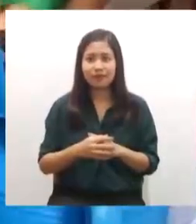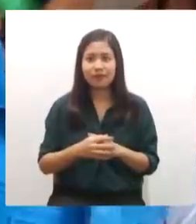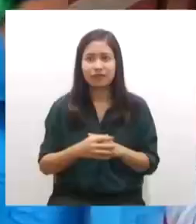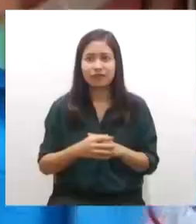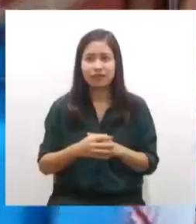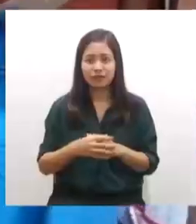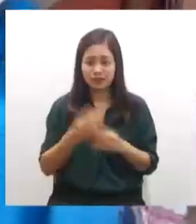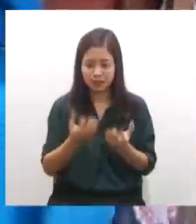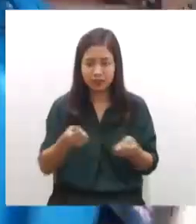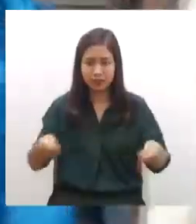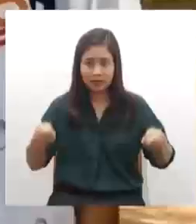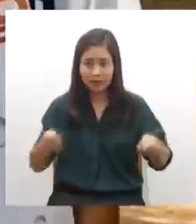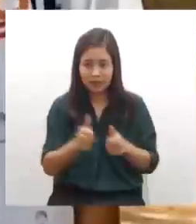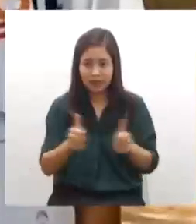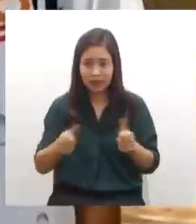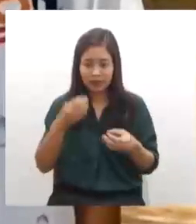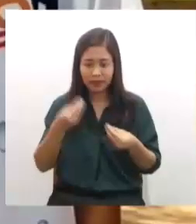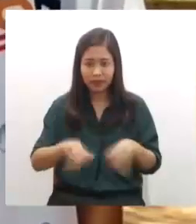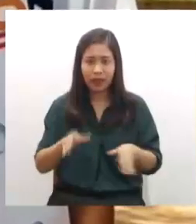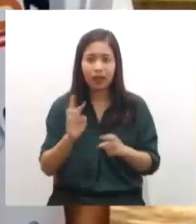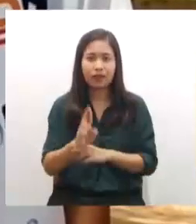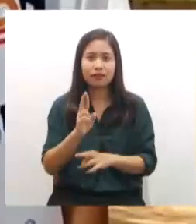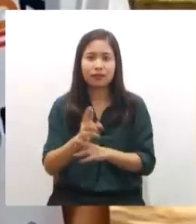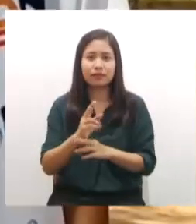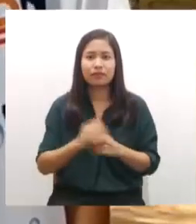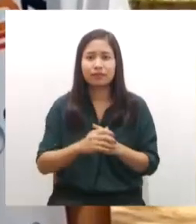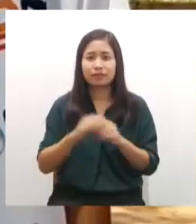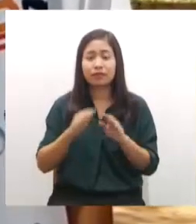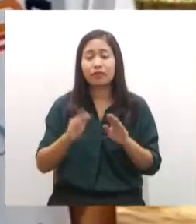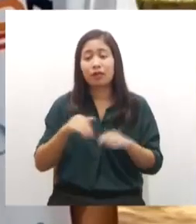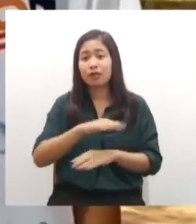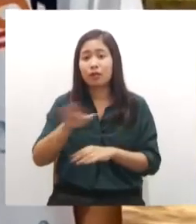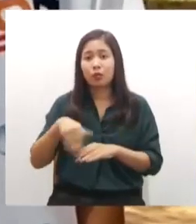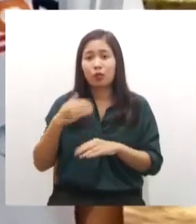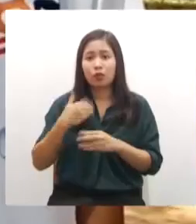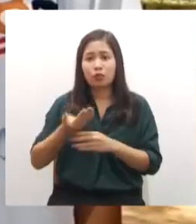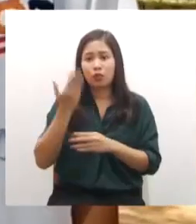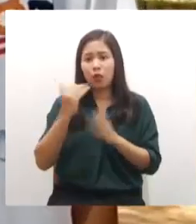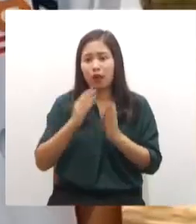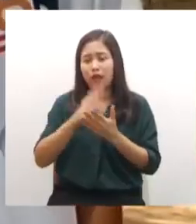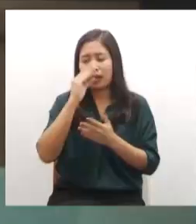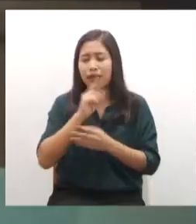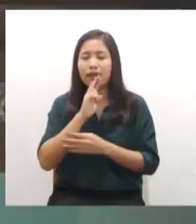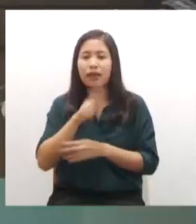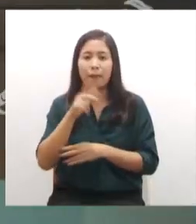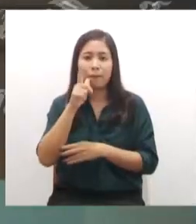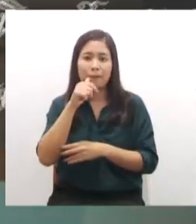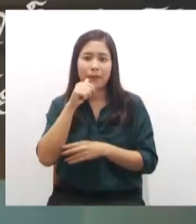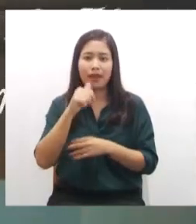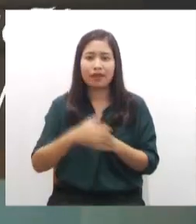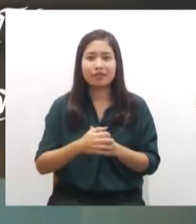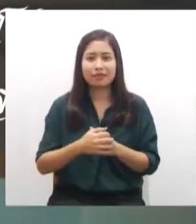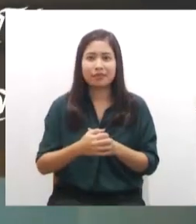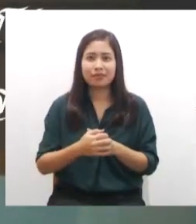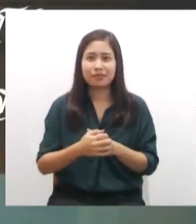คนนี้ใครจะถือไปลูกไปถือดีๆนะระวังแตกนะลูก พวกเราเป็นศิษย์เก่าค่ะจะเรียกครูทิมว่าแม่ทิมค่ะ